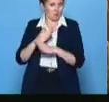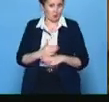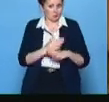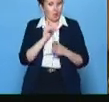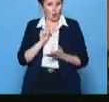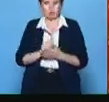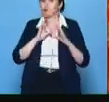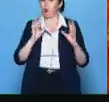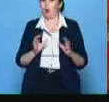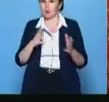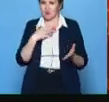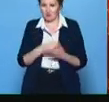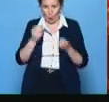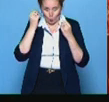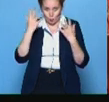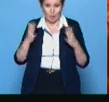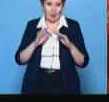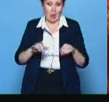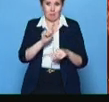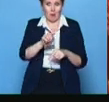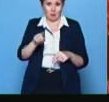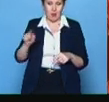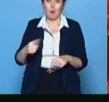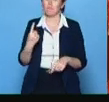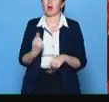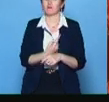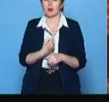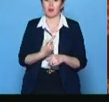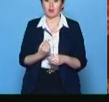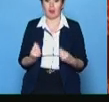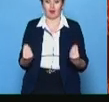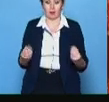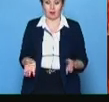свою культуру. Ребята вот некоторые впервые надели вот эти лапти.